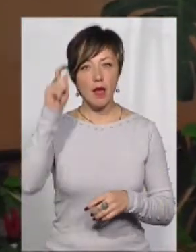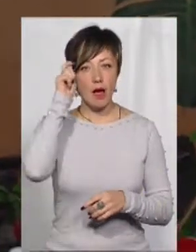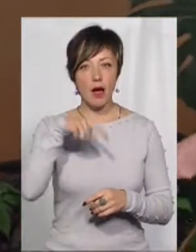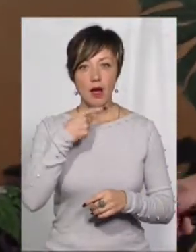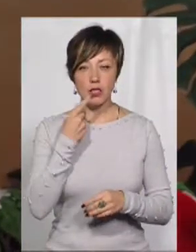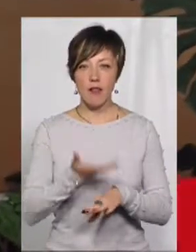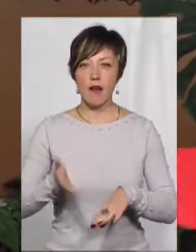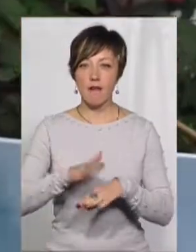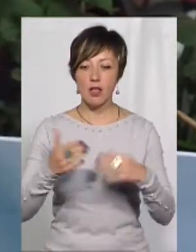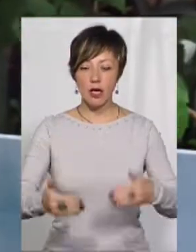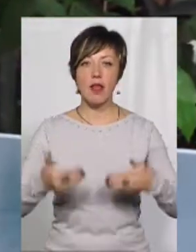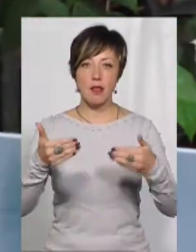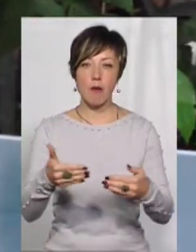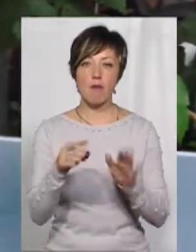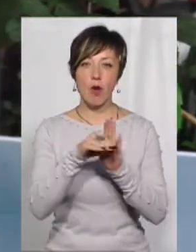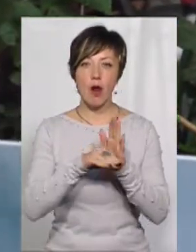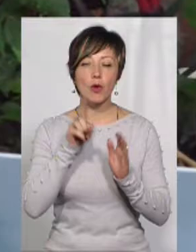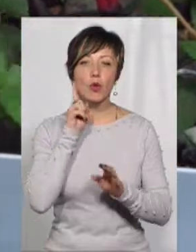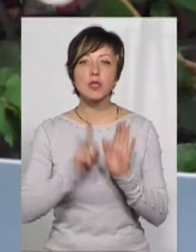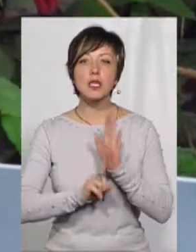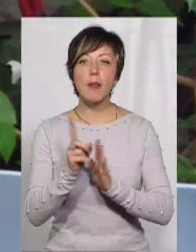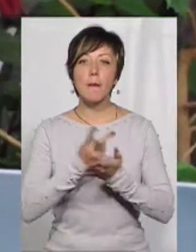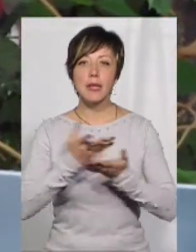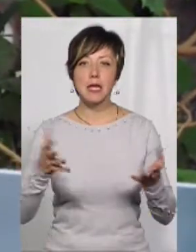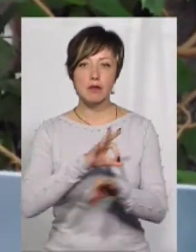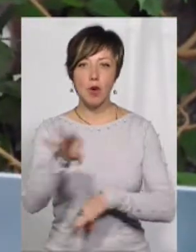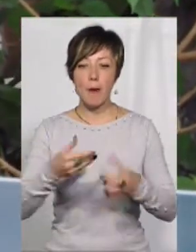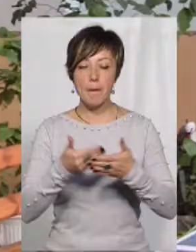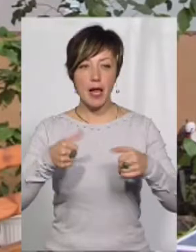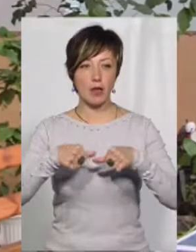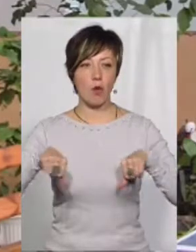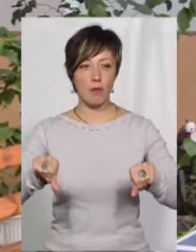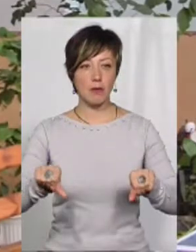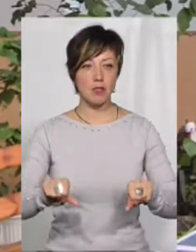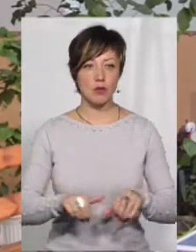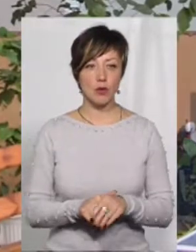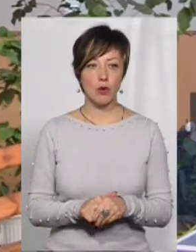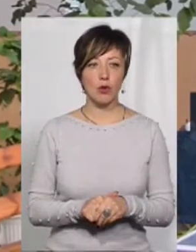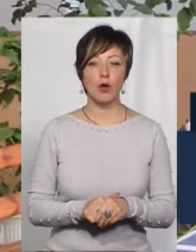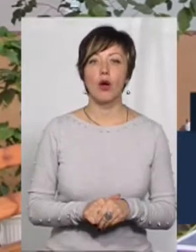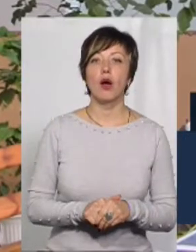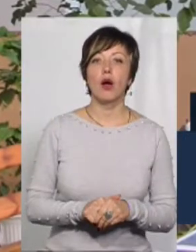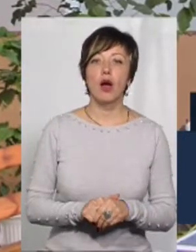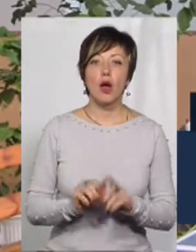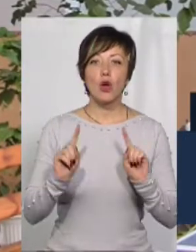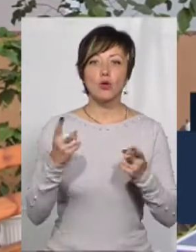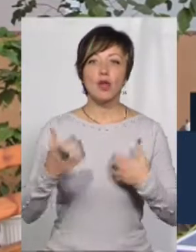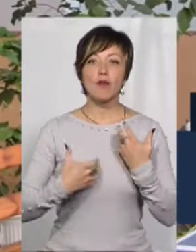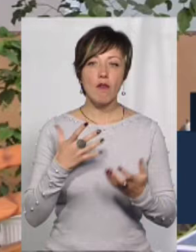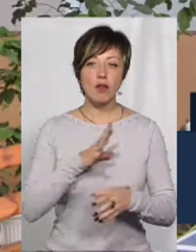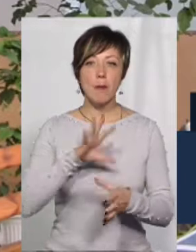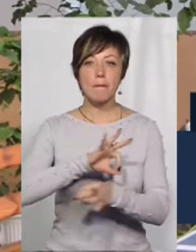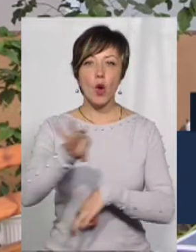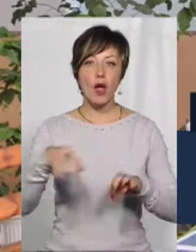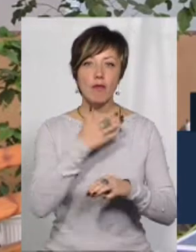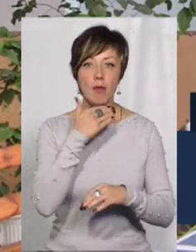каже, найважчий етап в програмі «Юніор Старт» був для нього на презентації проєкту перед комісією. Дуже хвилювалися, того, що проєктів було багато